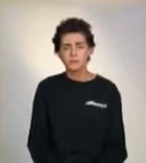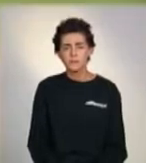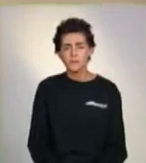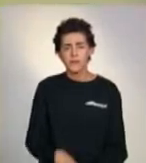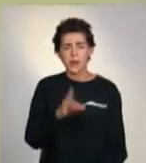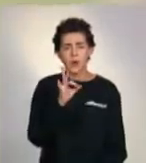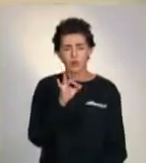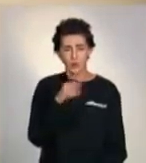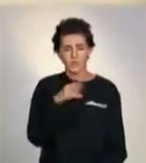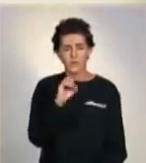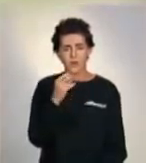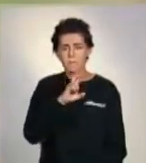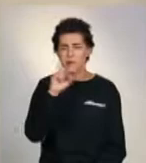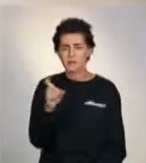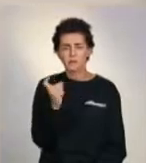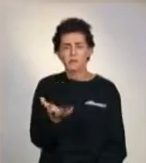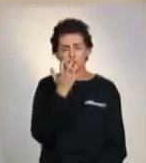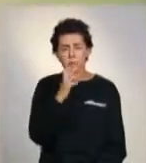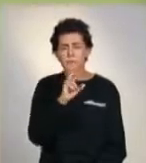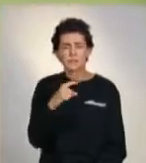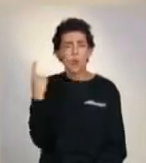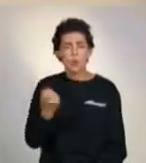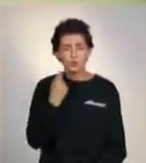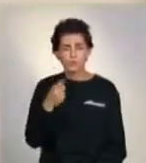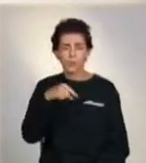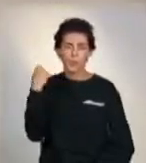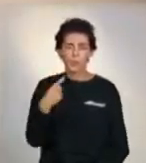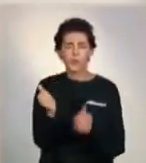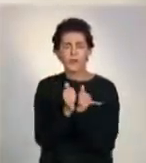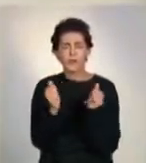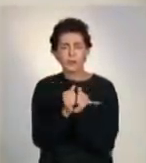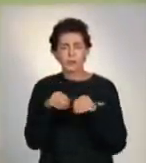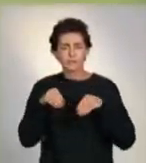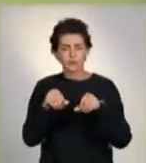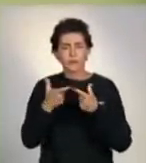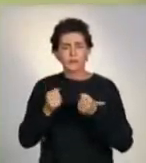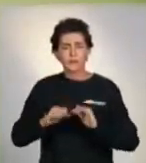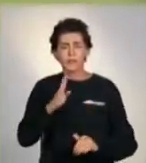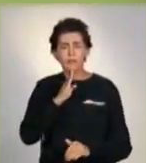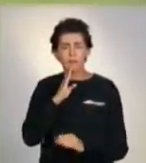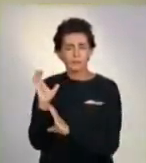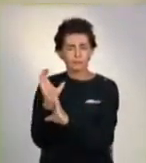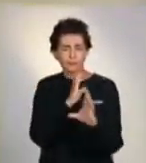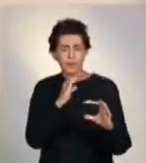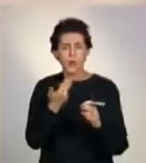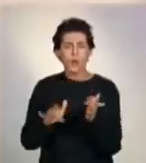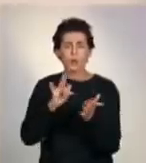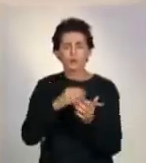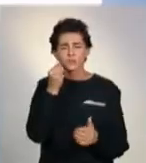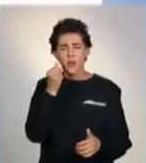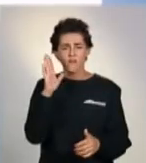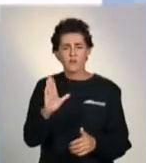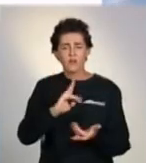Ротвейлер без намордника та господаря розгулює біля пісочниці. Таке відео виклала жителька Слов'янська у